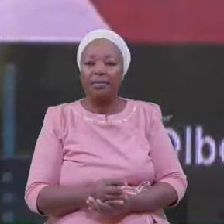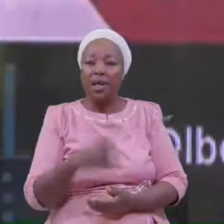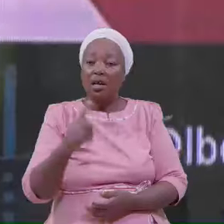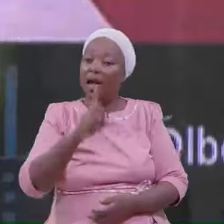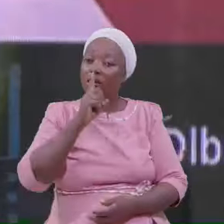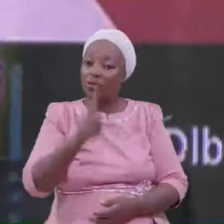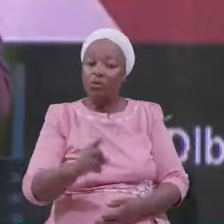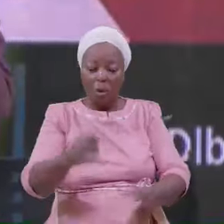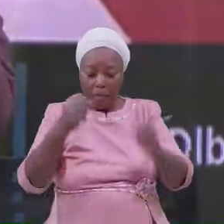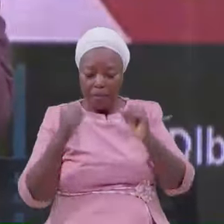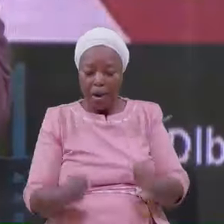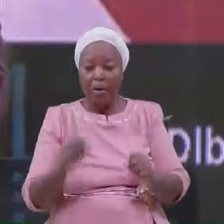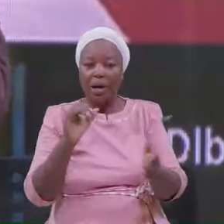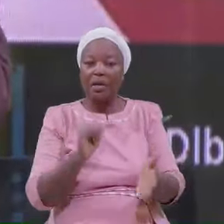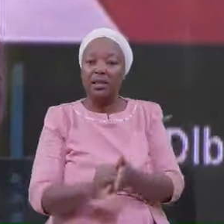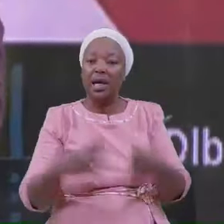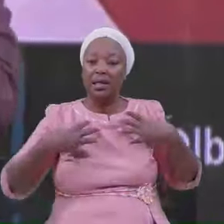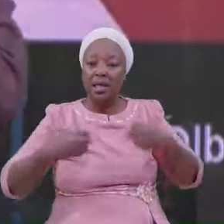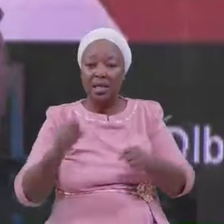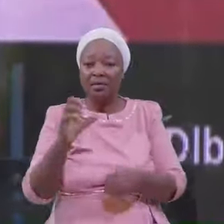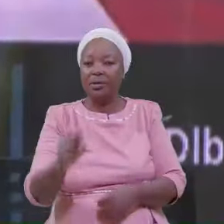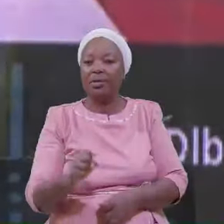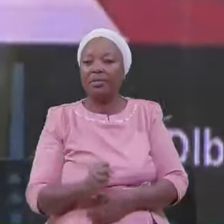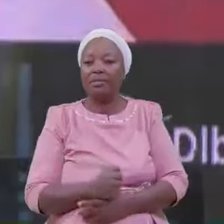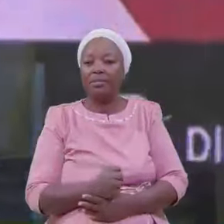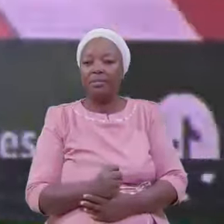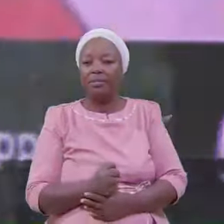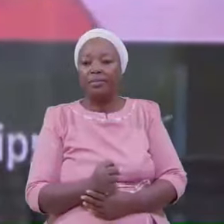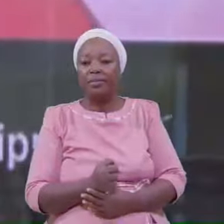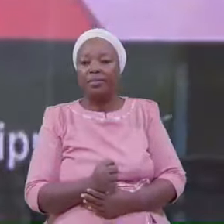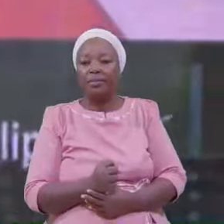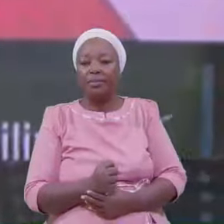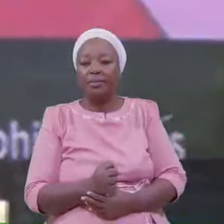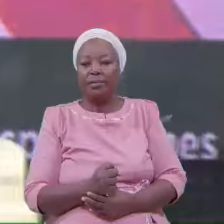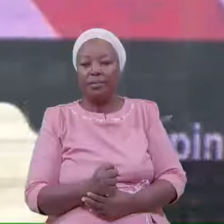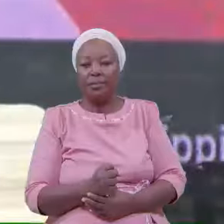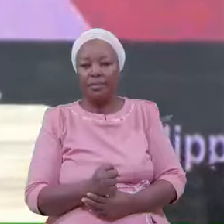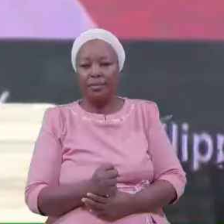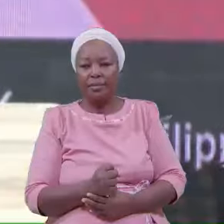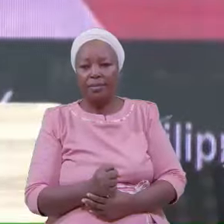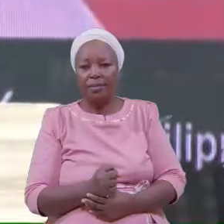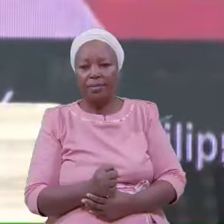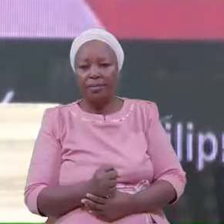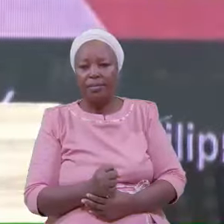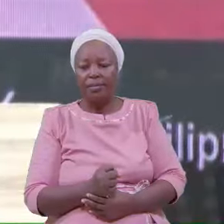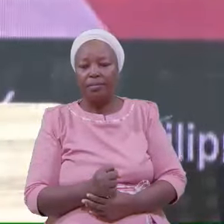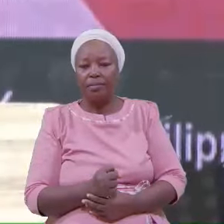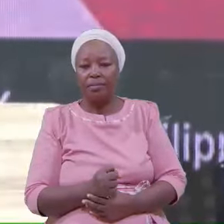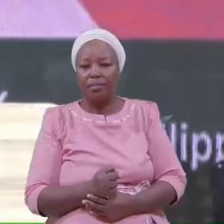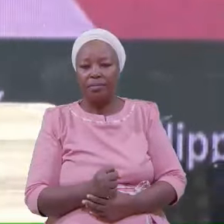power that heals. Ang tunay na kapangyarihan this one na is makapagpapagaling. Clear. This one is